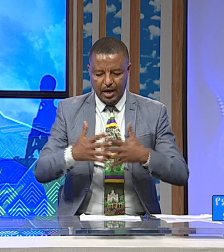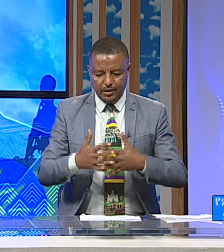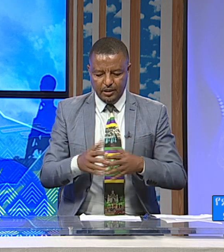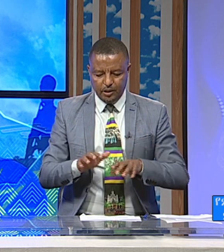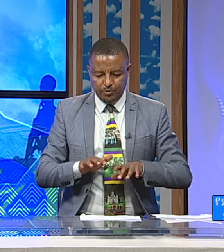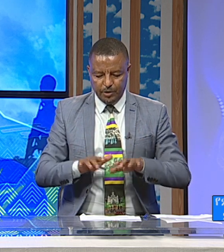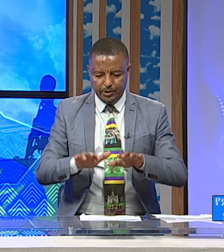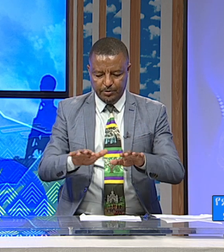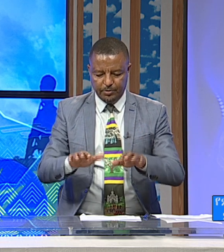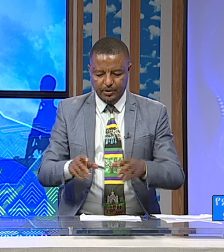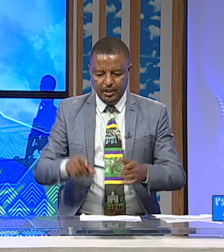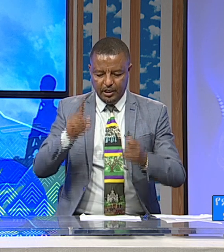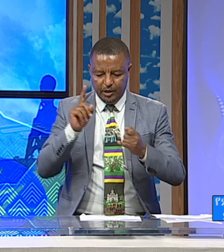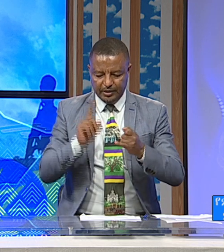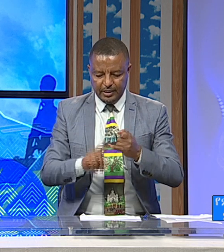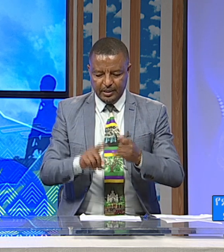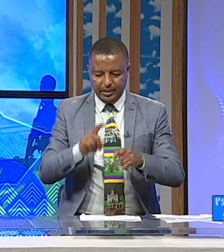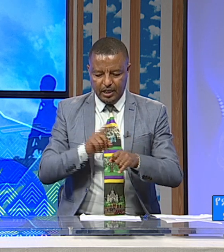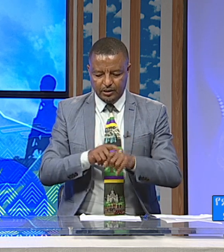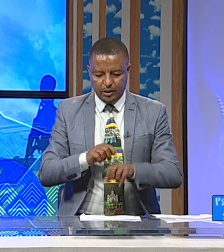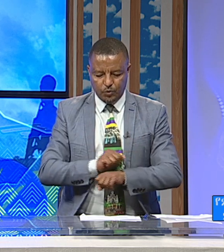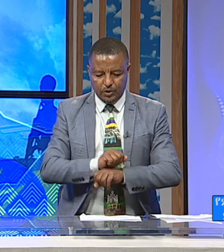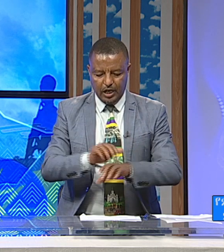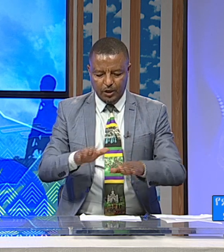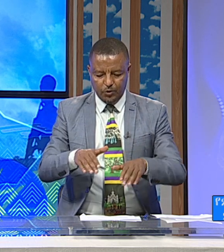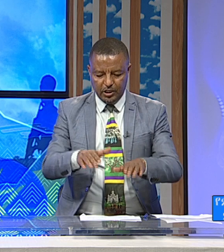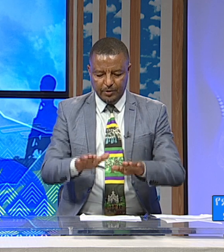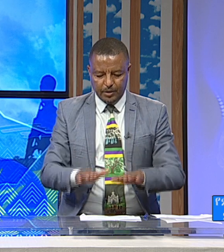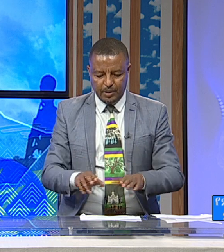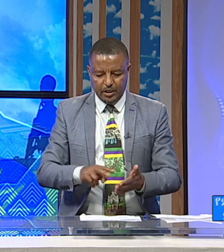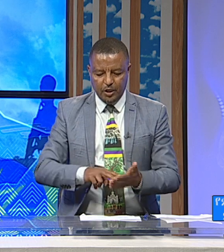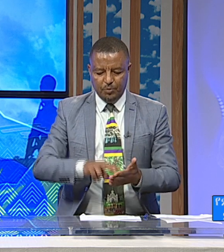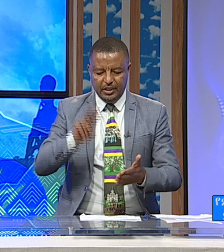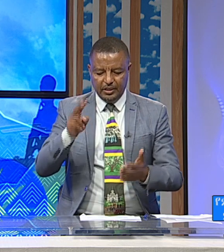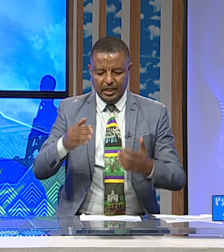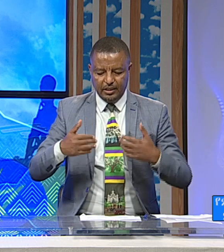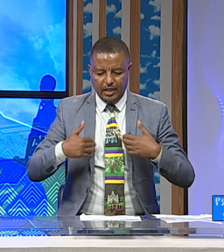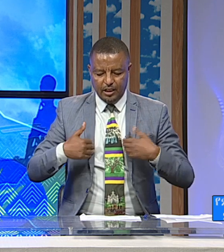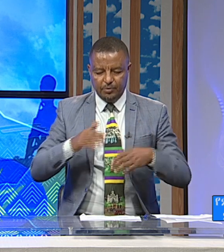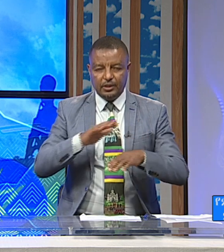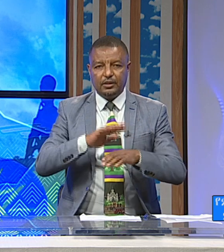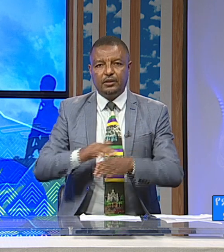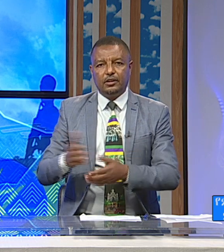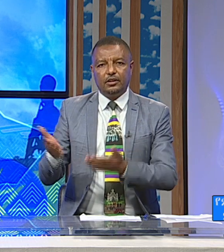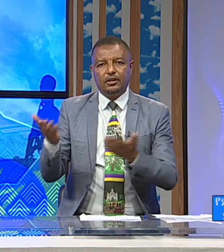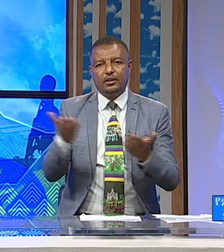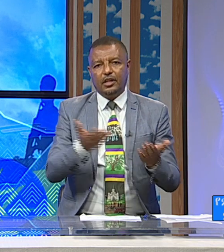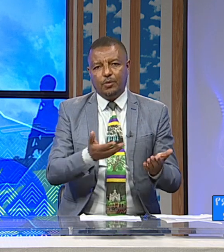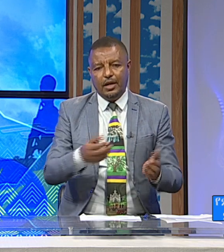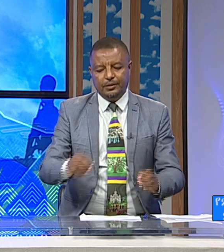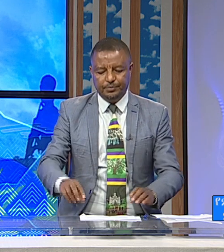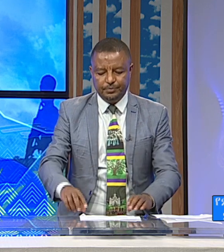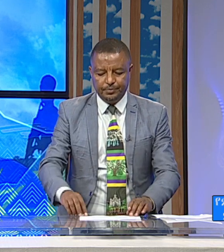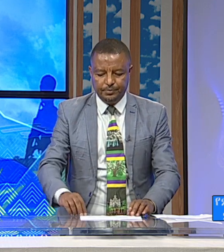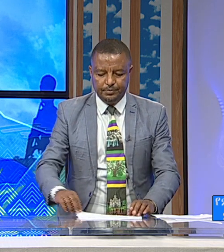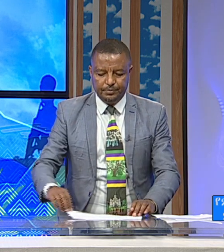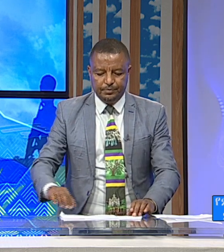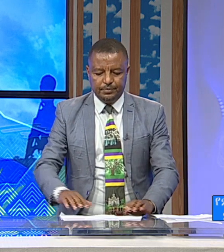በመተባበርና በአንድነት በመጥመብ ለመጨረሻ ጊዜ ወራሪውን ለመቅበር መነሳት እንዳለበት ጥሪ